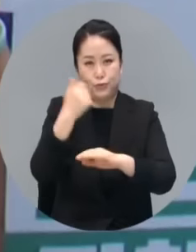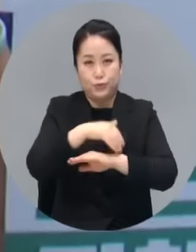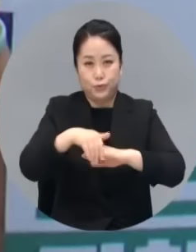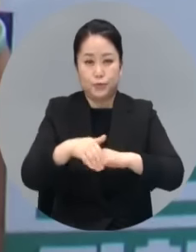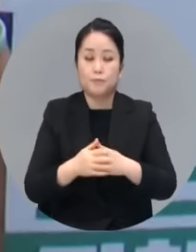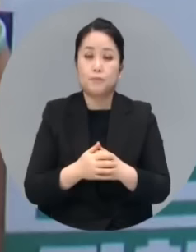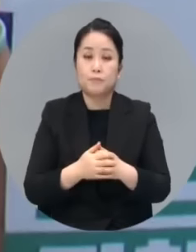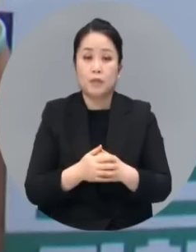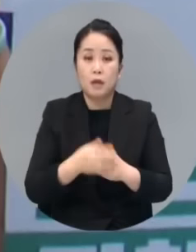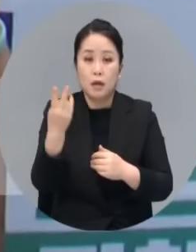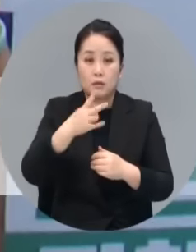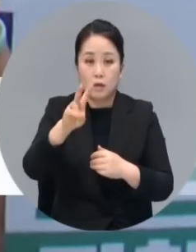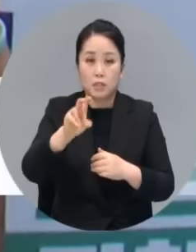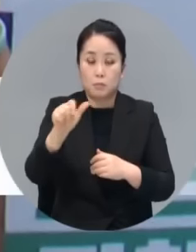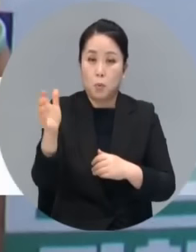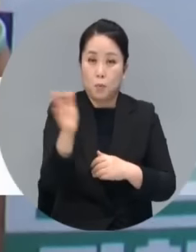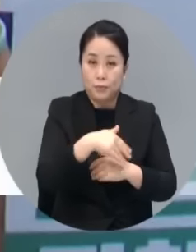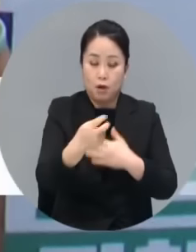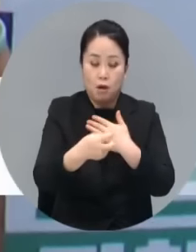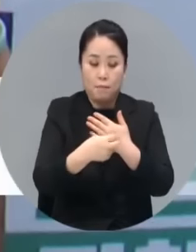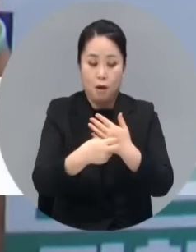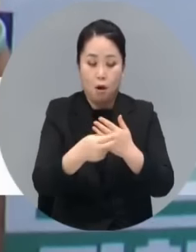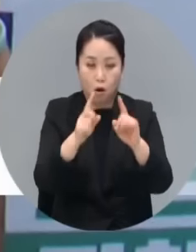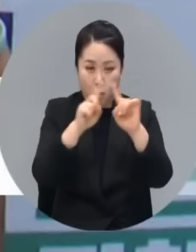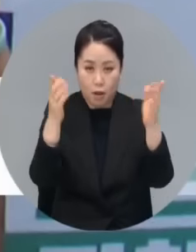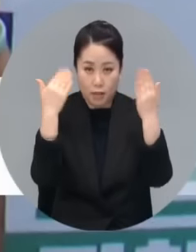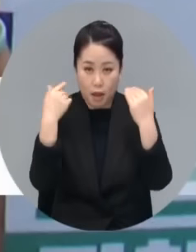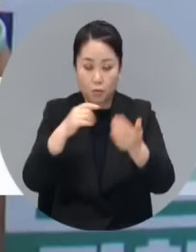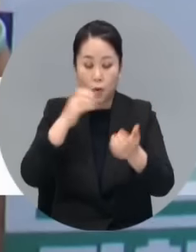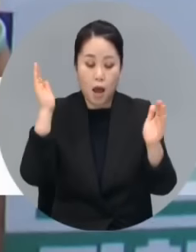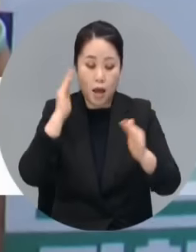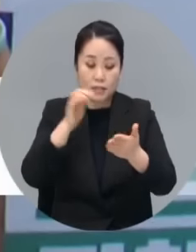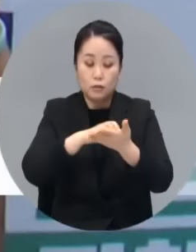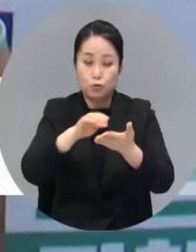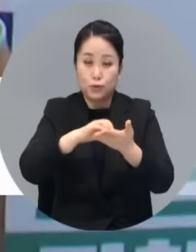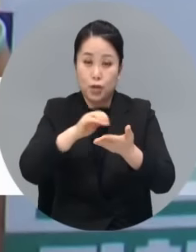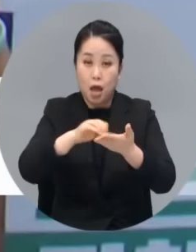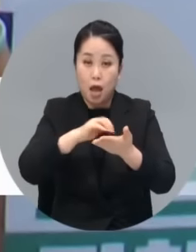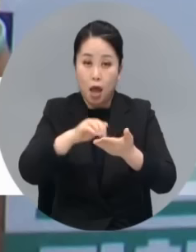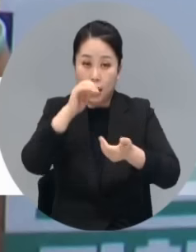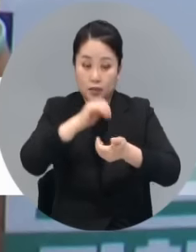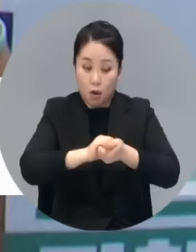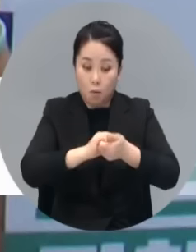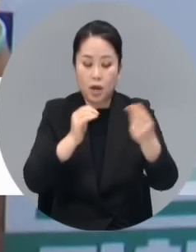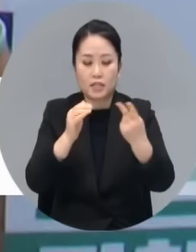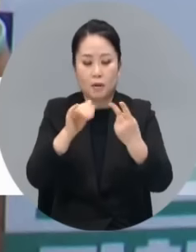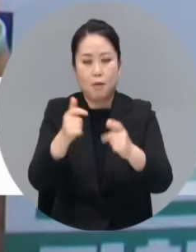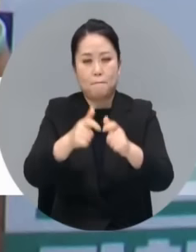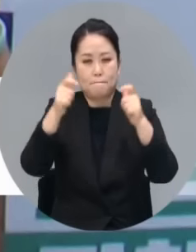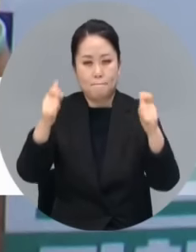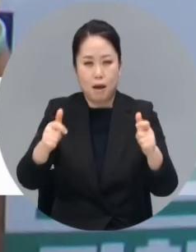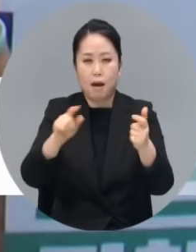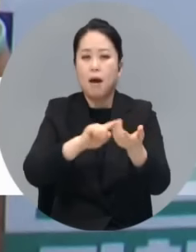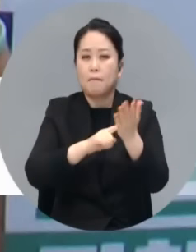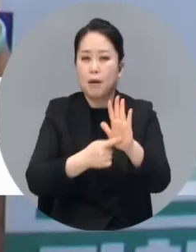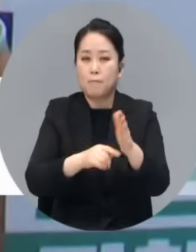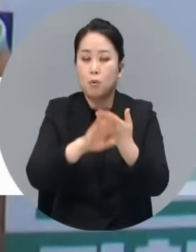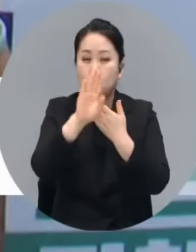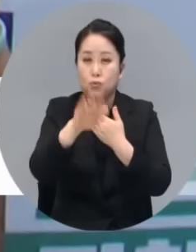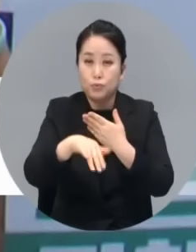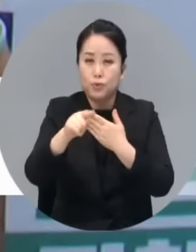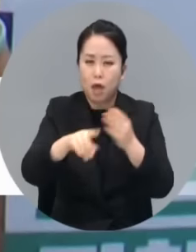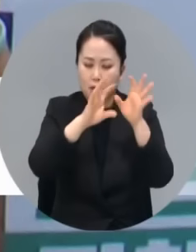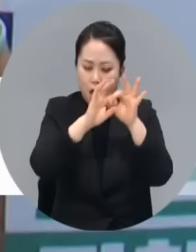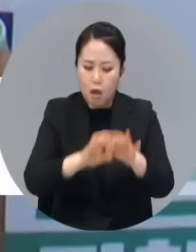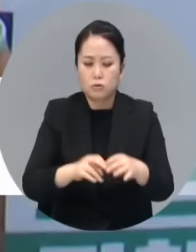네, 다음 소식입니다. 2025년부터 의대 정원을 2,000명 확대한다는 정부의 발표 이후 연일 의료계 반발이